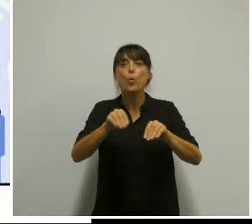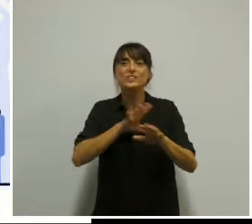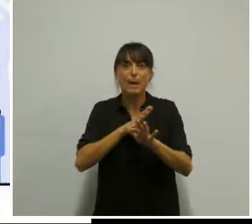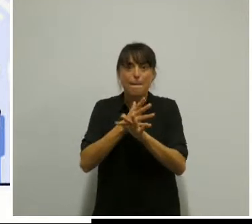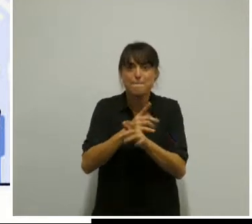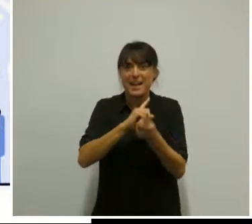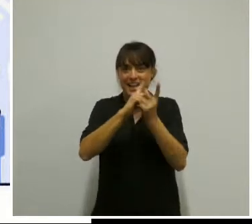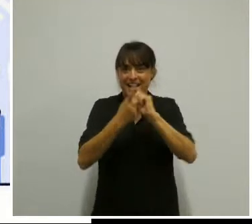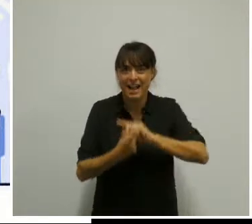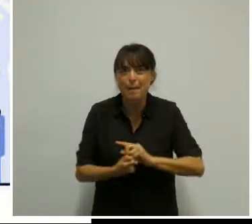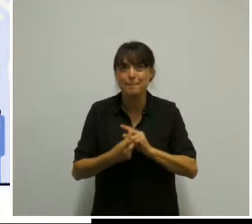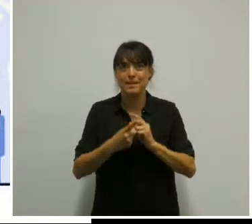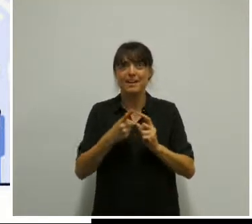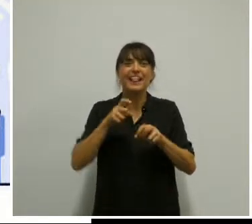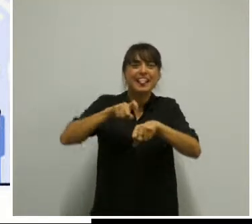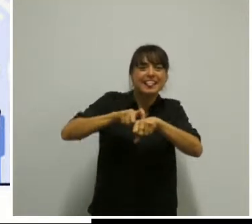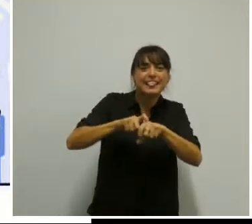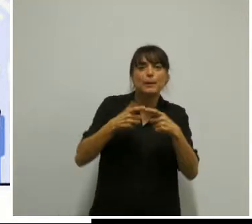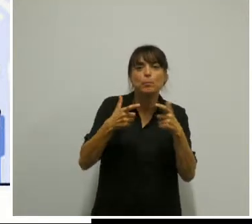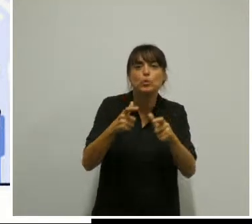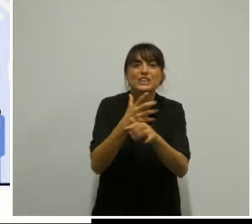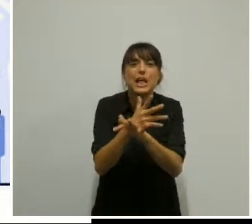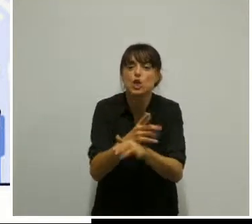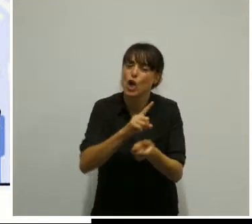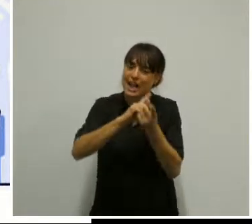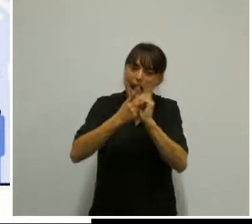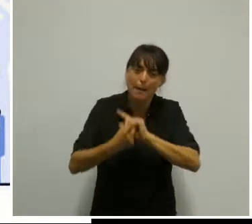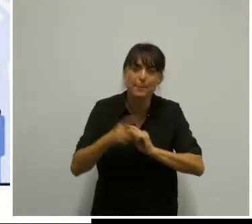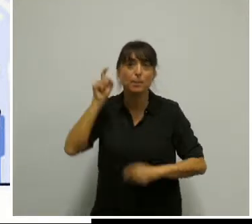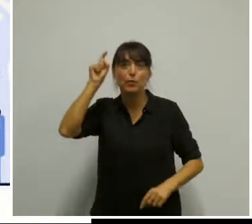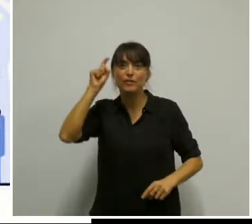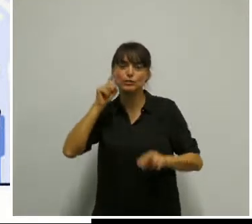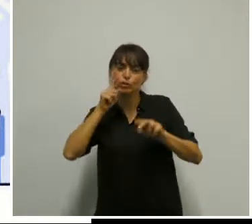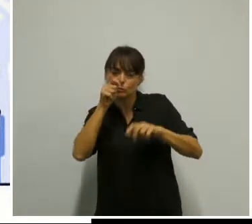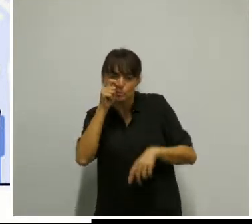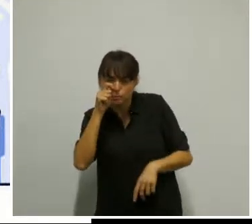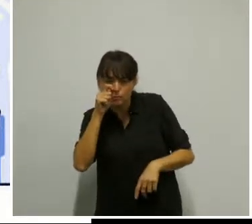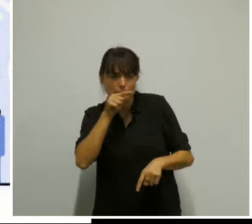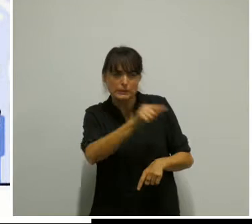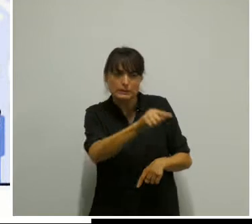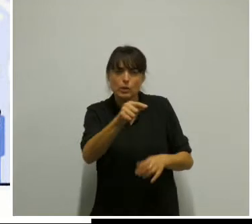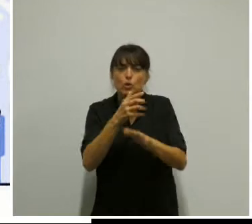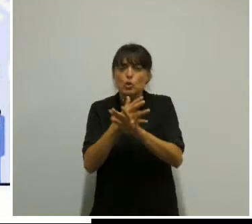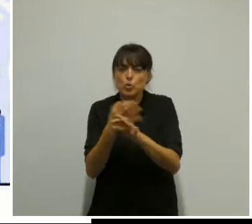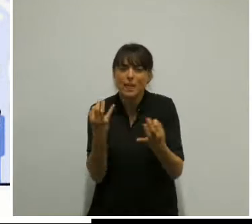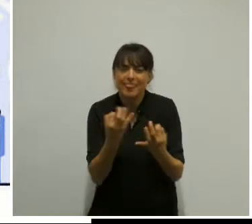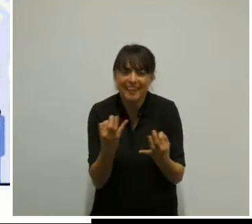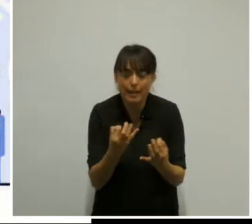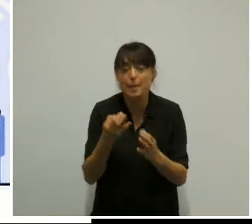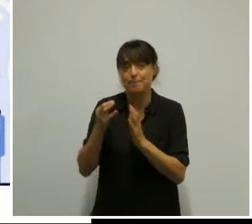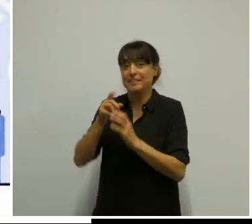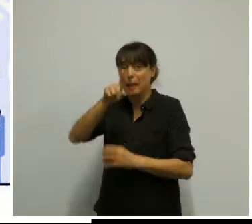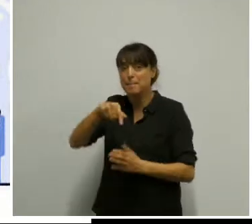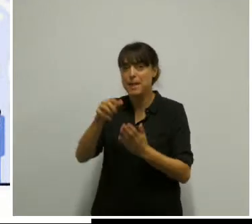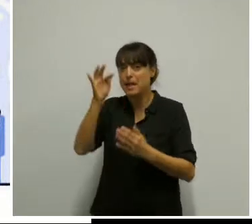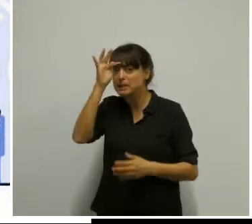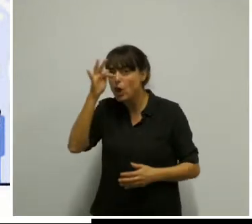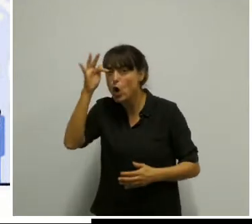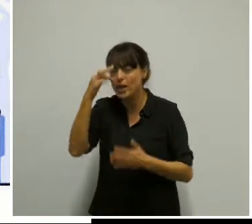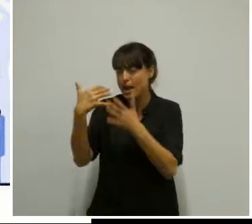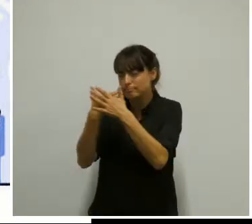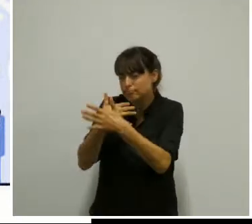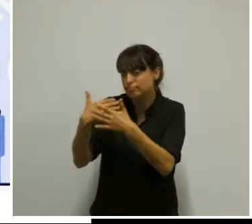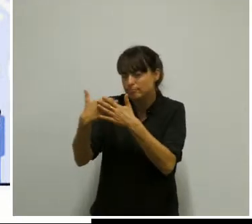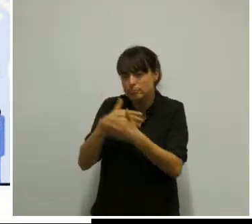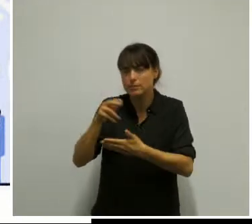Aleshores, els mestres veiem que havíem de fer un canvi i vam estar observant com jugàvem i el que deien tots els llibres i les persones que estudiaven aquest